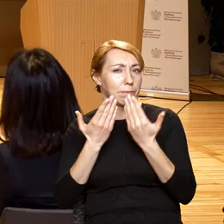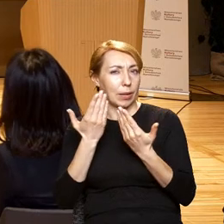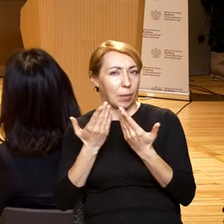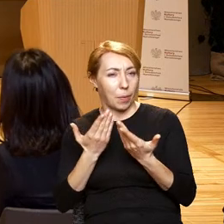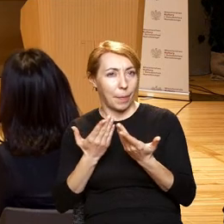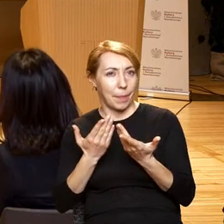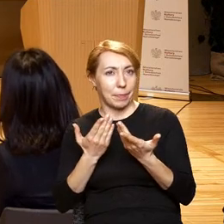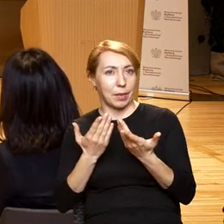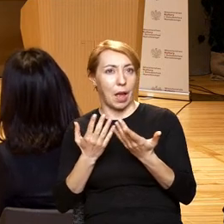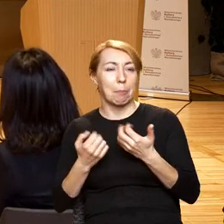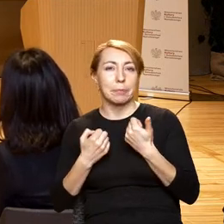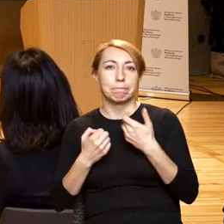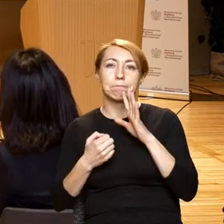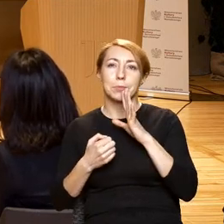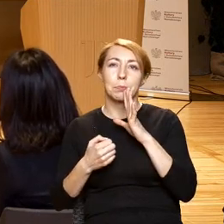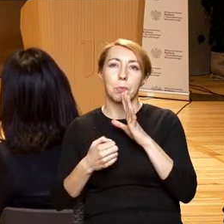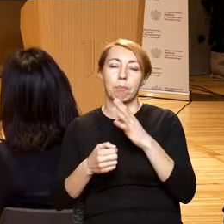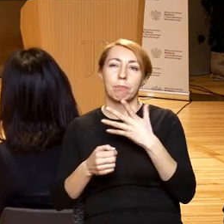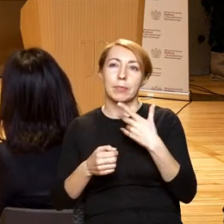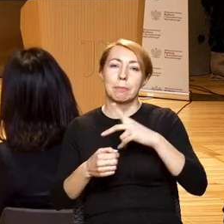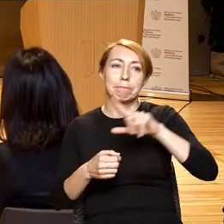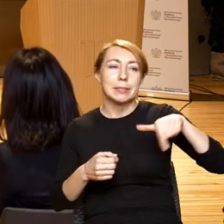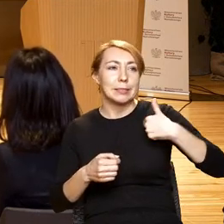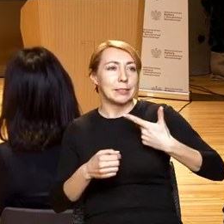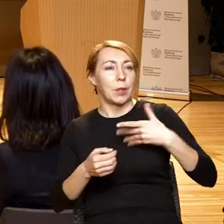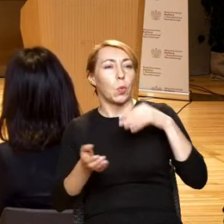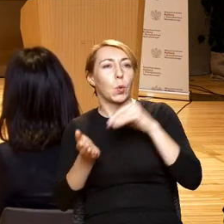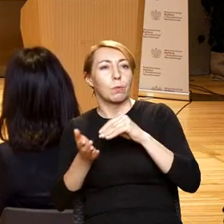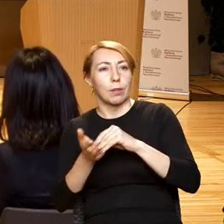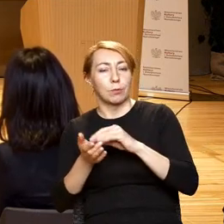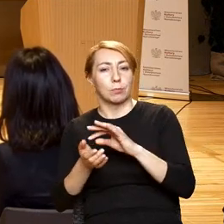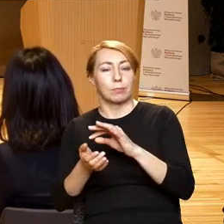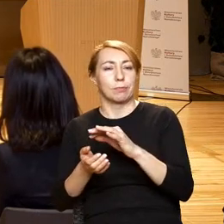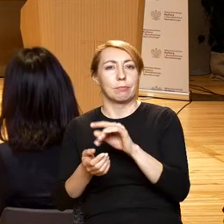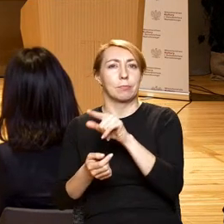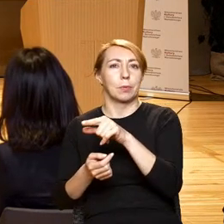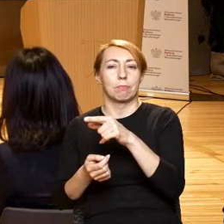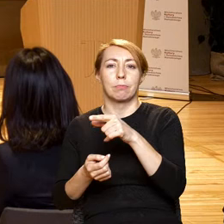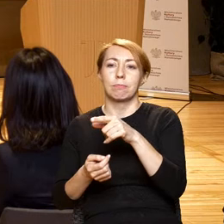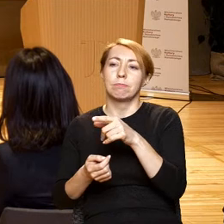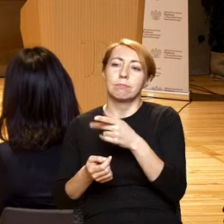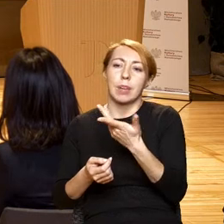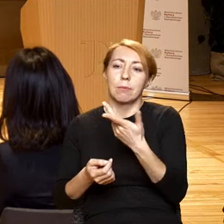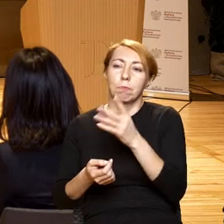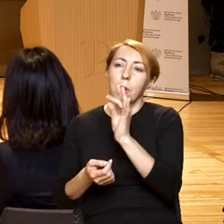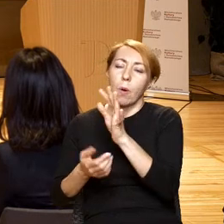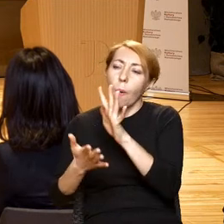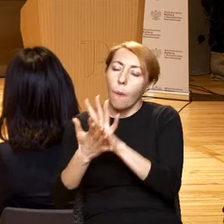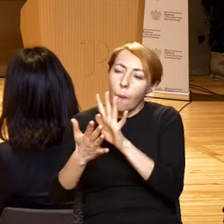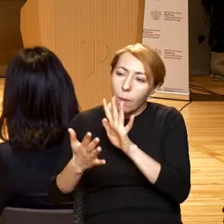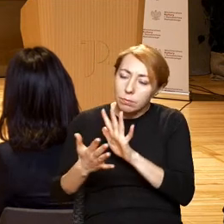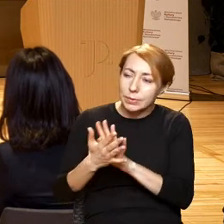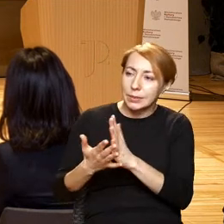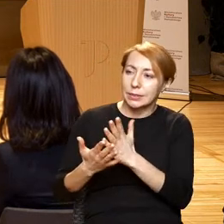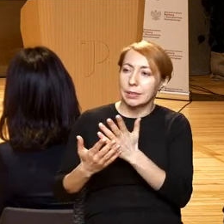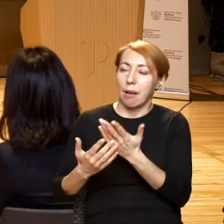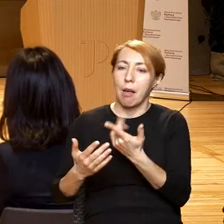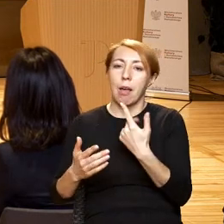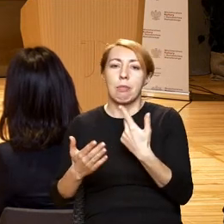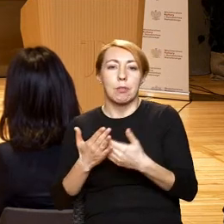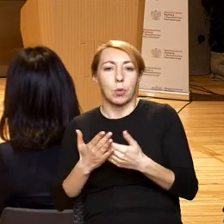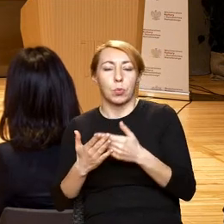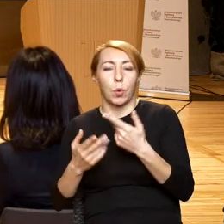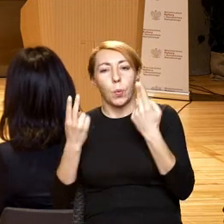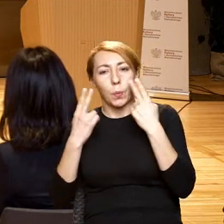razie doświadczyli trochę pani oczami właśnie tego, jak pani oceniała i dlaczego w zasadzie pani uznała,